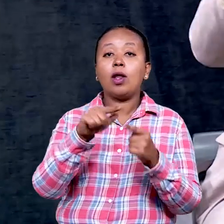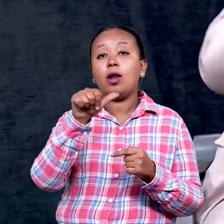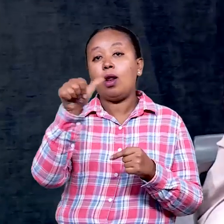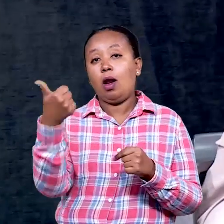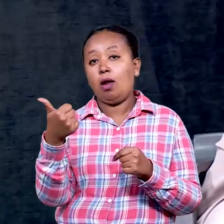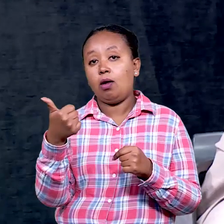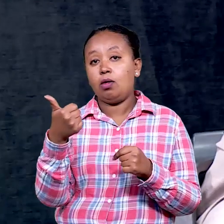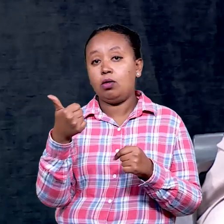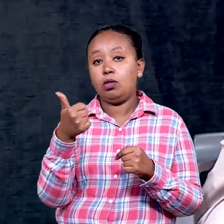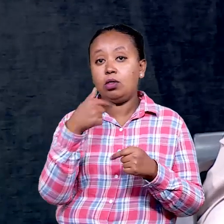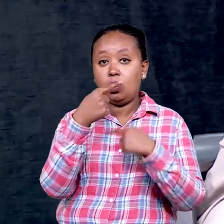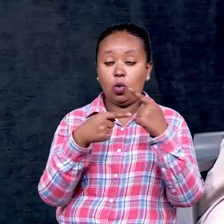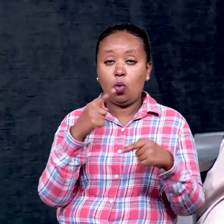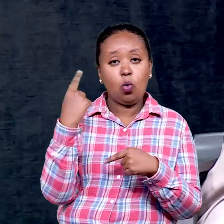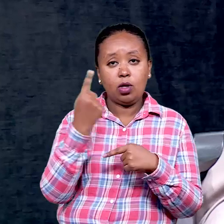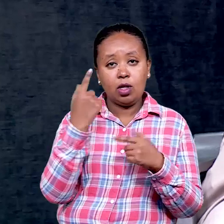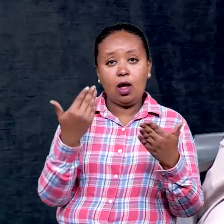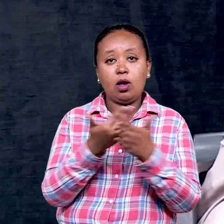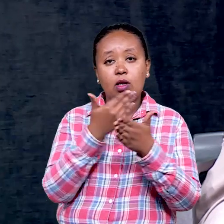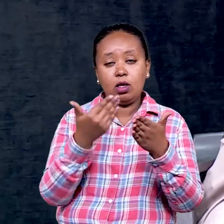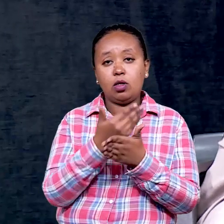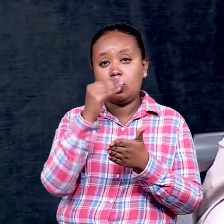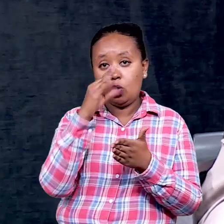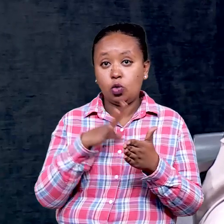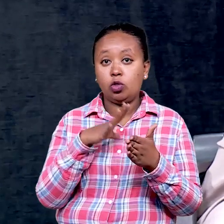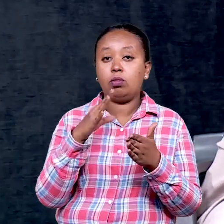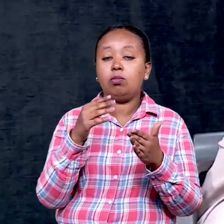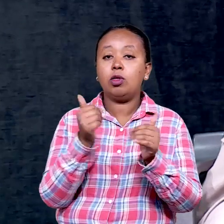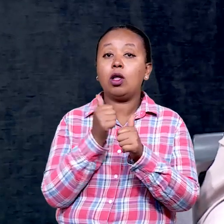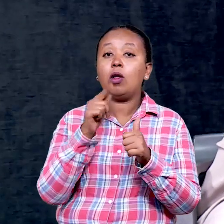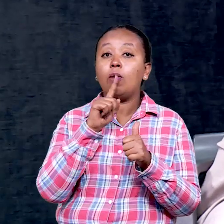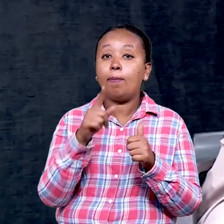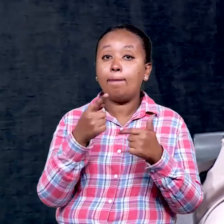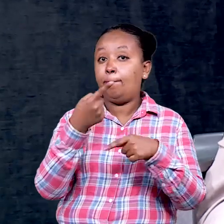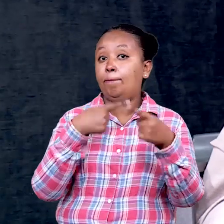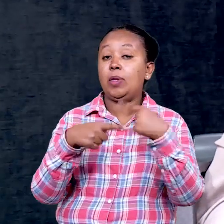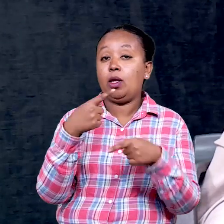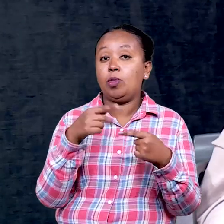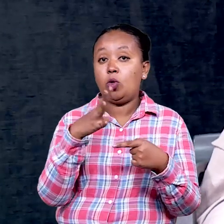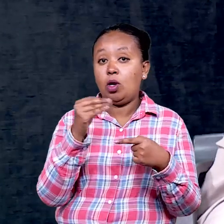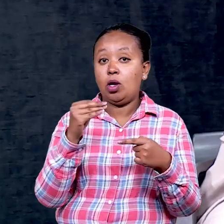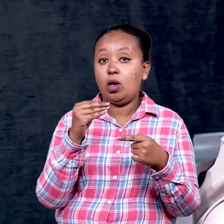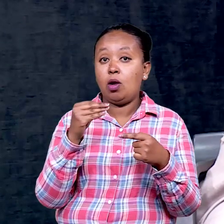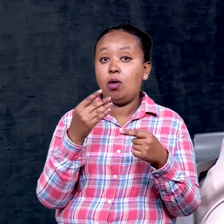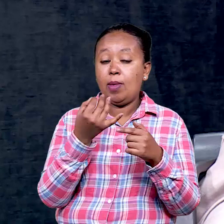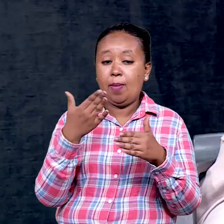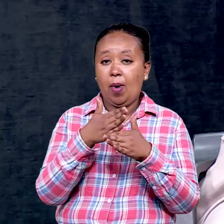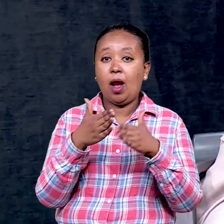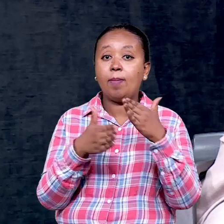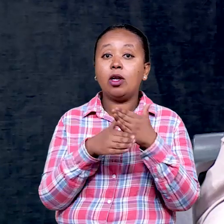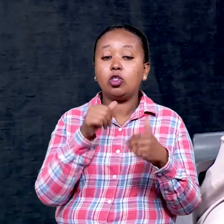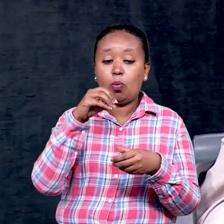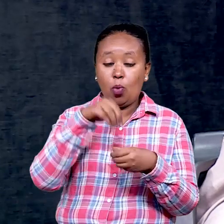ወደ ሌላ እንትን ስለሚሄድ ሁልጊዜ አዳዲስ ሰዎች ነው በተከታታይ ምናምን የምታመጭው። ስለዚህ